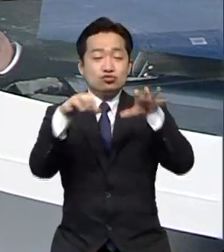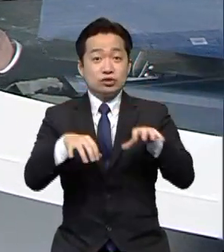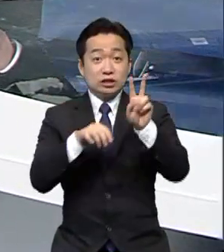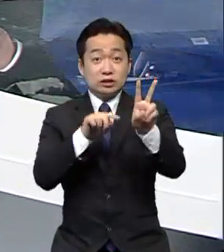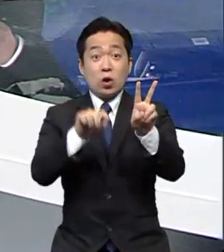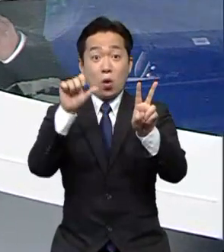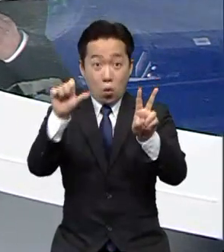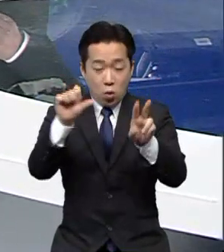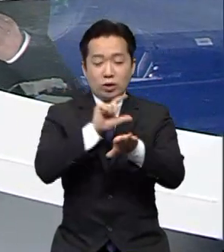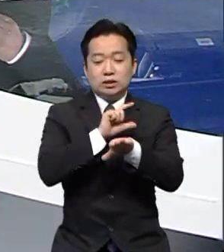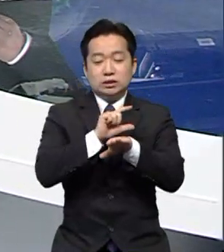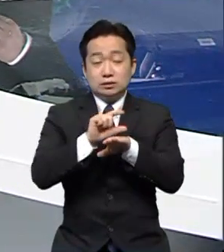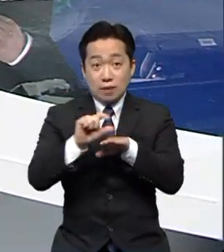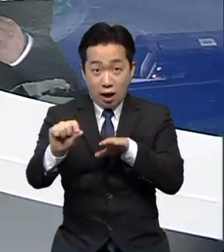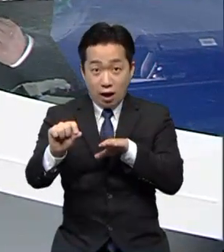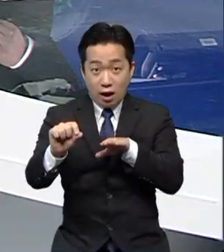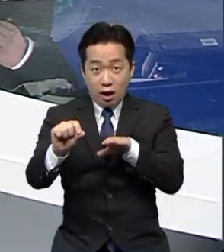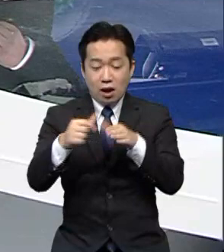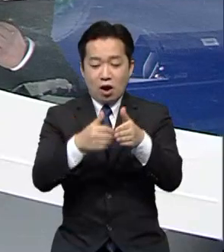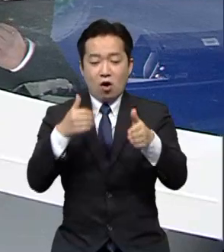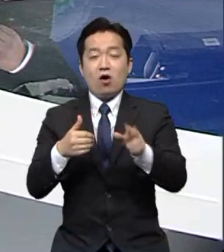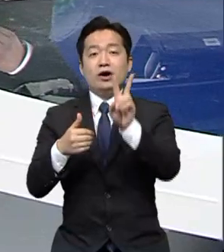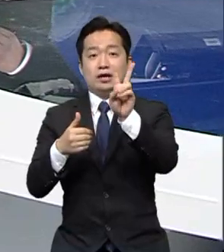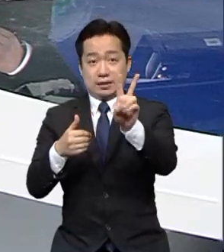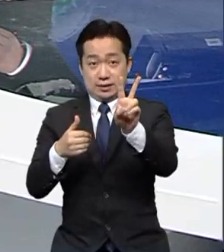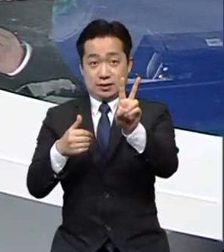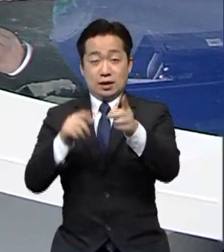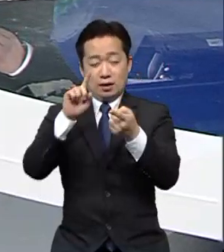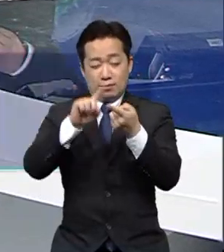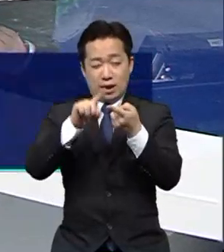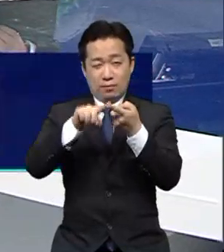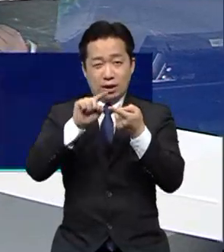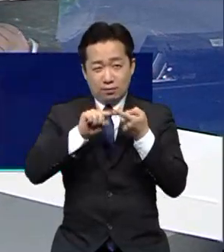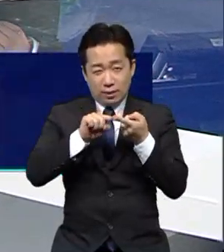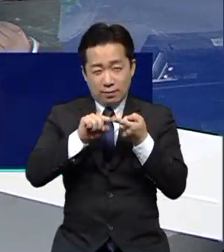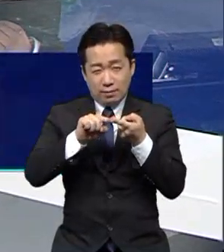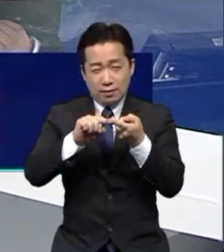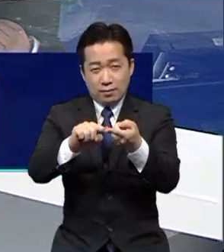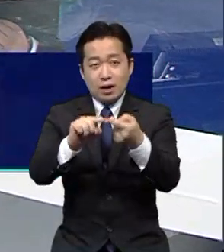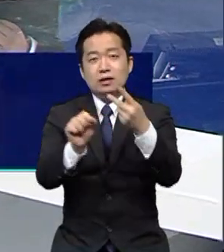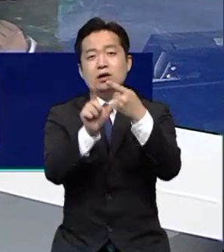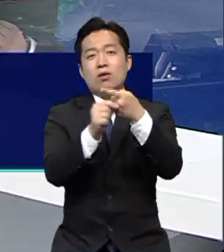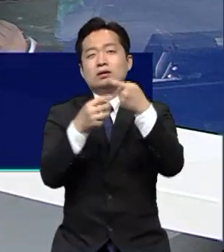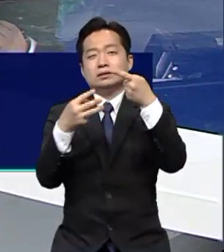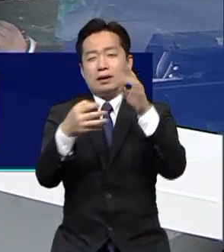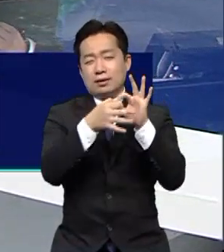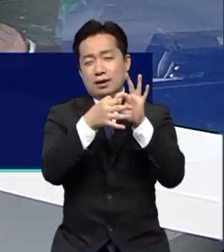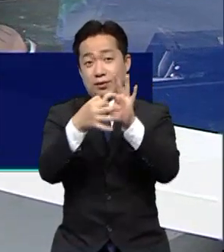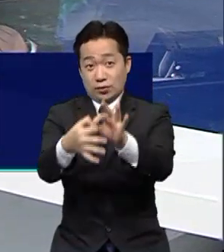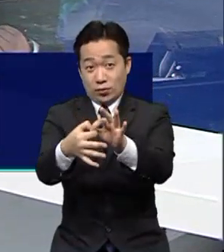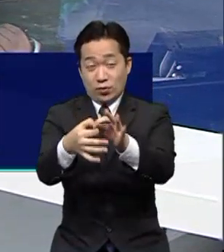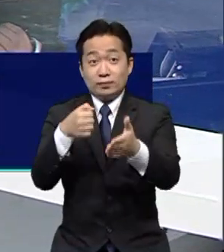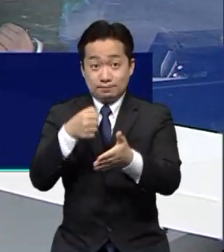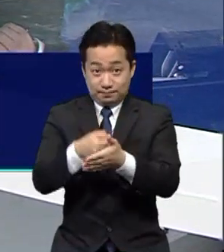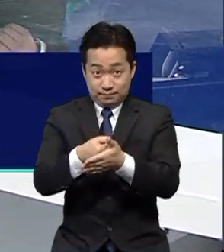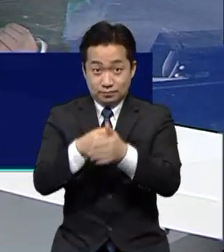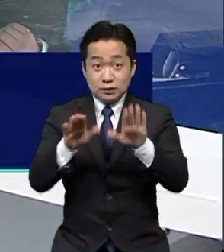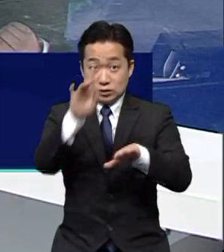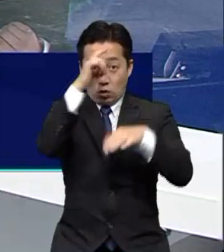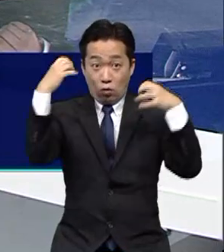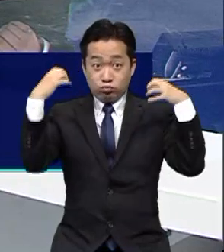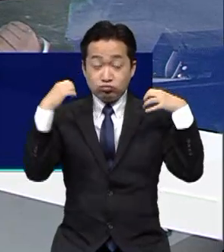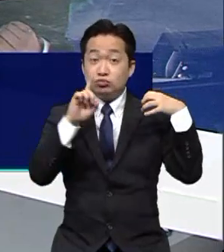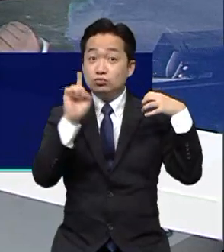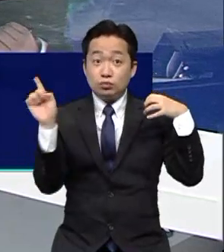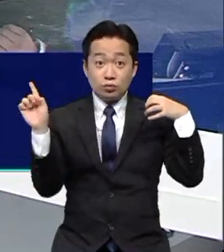수도권 2.5단계, 비수도권 2단계 거리두기가 내년 1월 3일까지 연장됐습니다. 정부는 긍정적